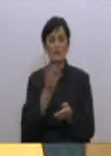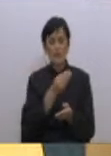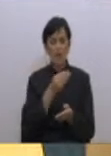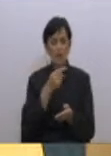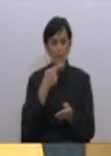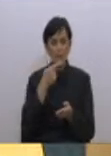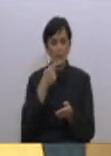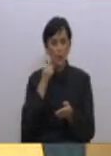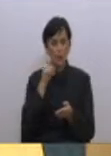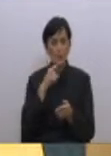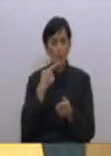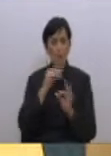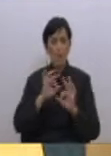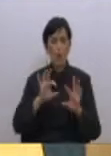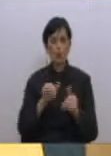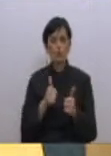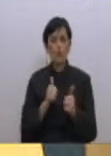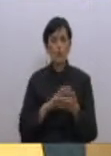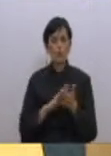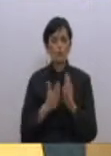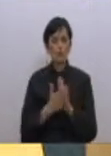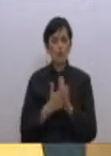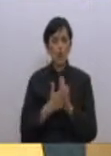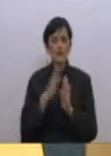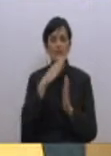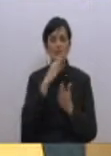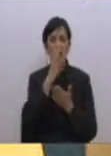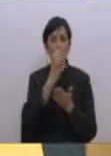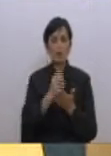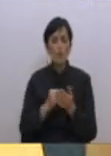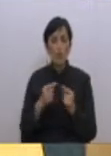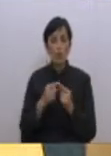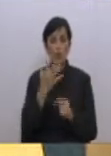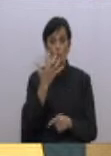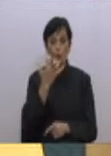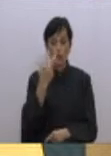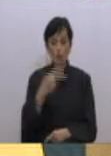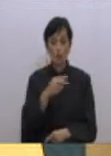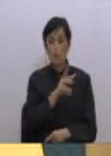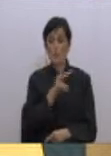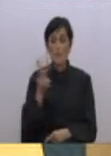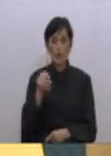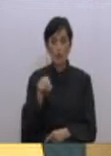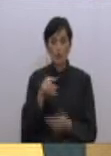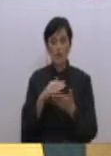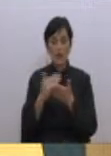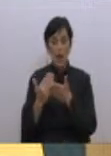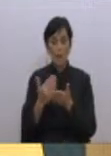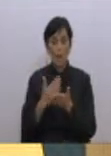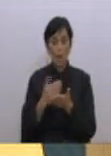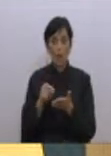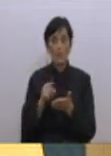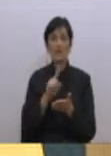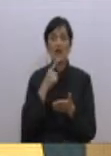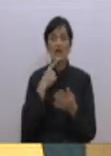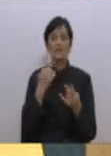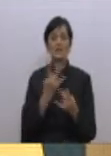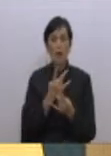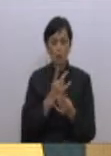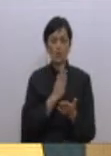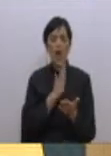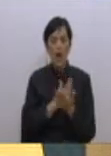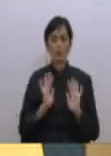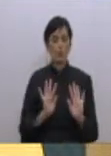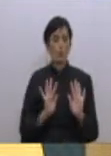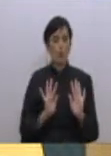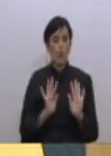ramo de nimeni s-a iorasilari uhtevat, sunt ramo de nimeni s-a iorasilari uhtevat, Atunci când aris